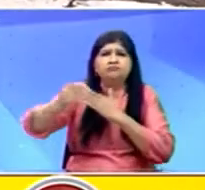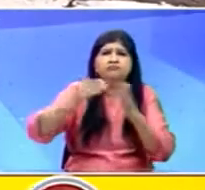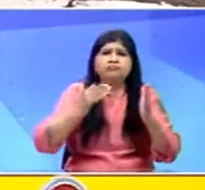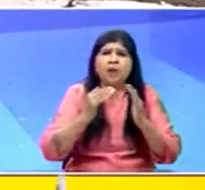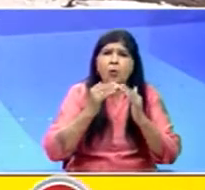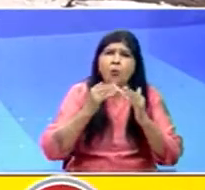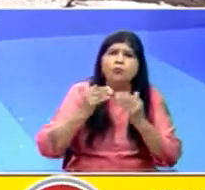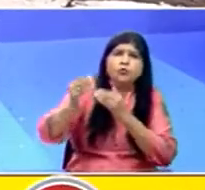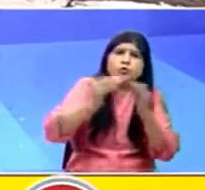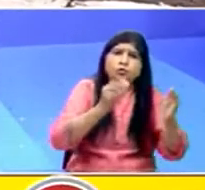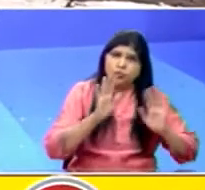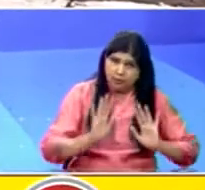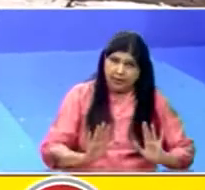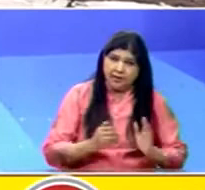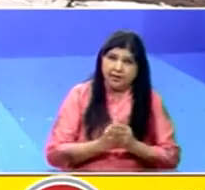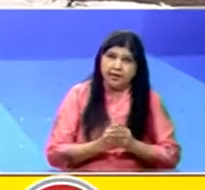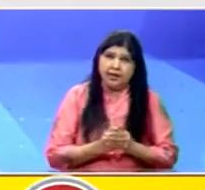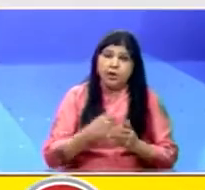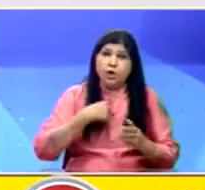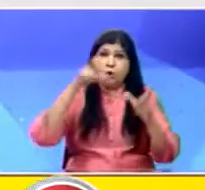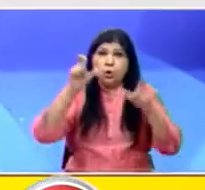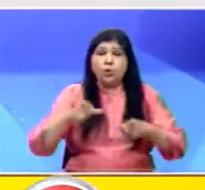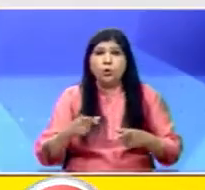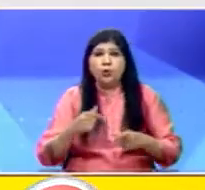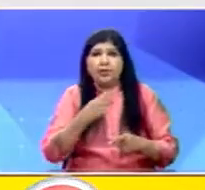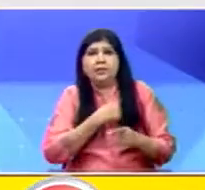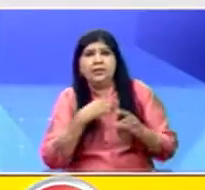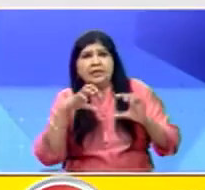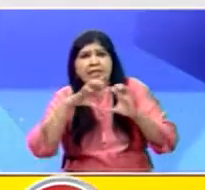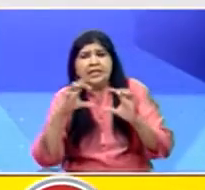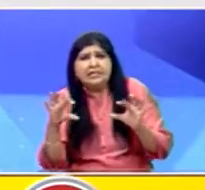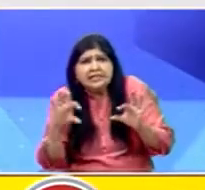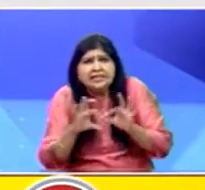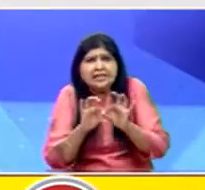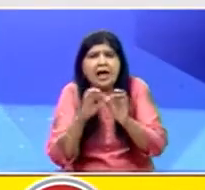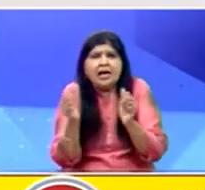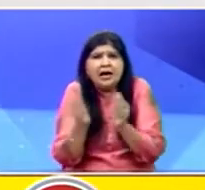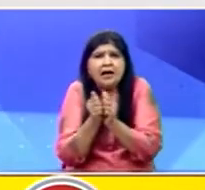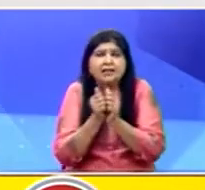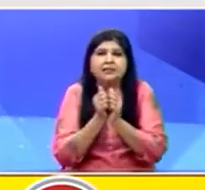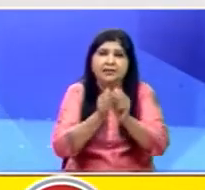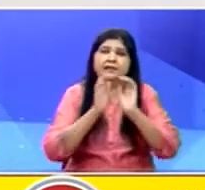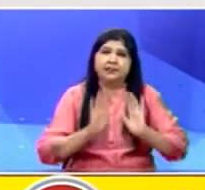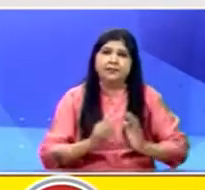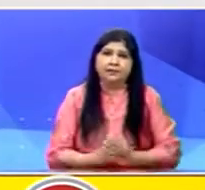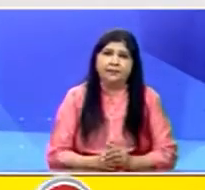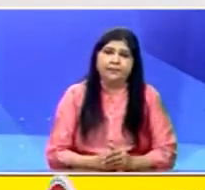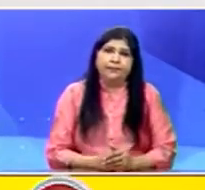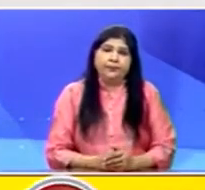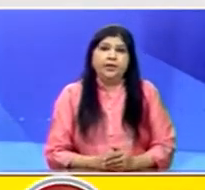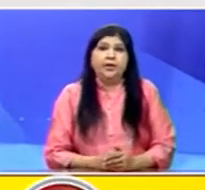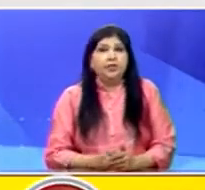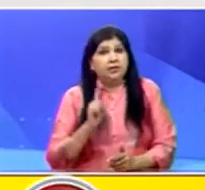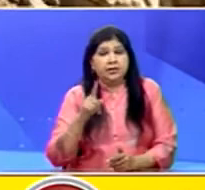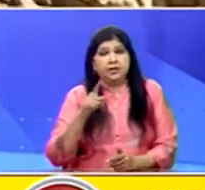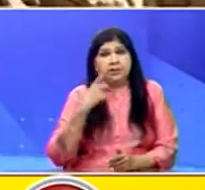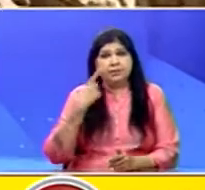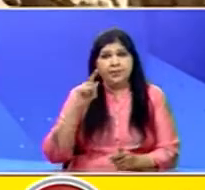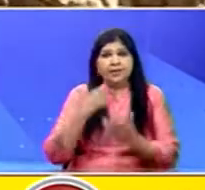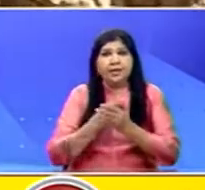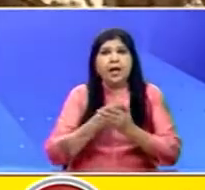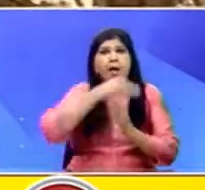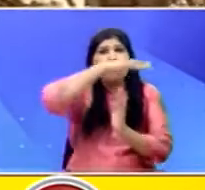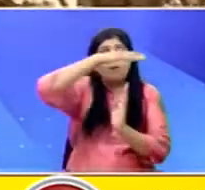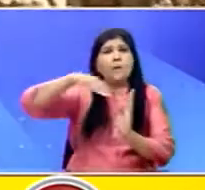हो, लेकिन लोगों के दिल एक दूसरे के बहुत नजदीक होते हैं। वाकई पहाड़ों पर रहने